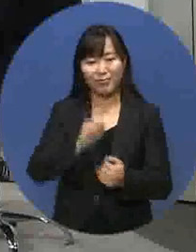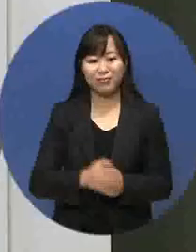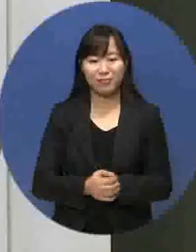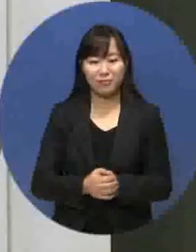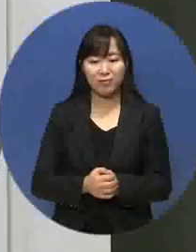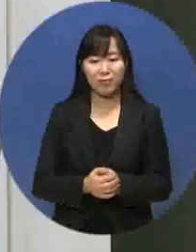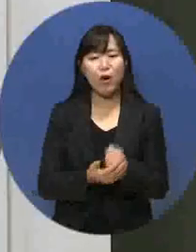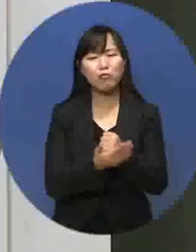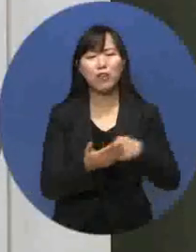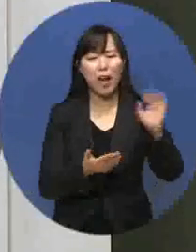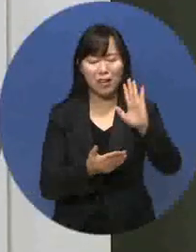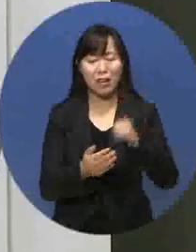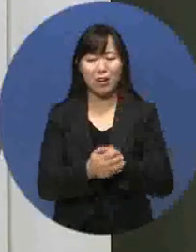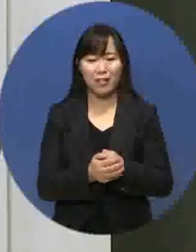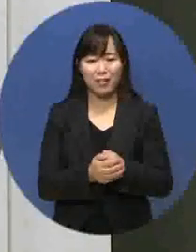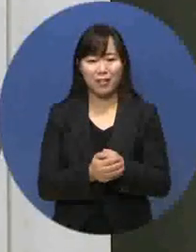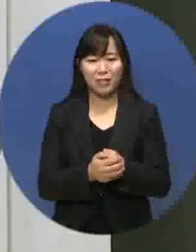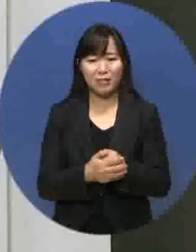뭐 운이 아니라